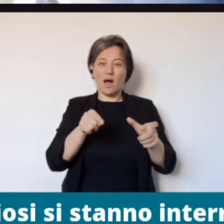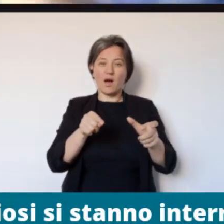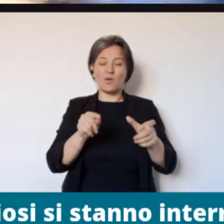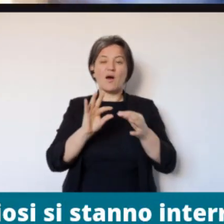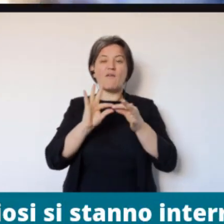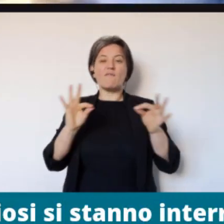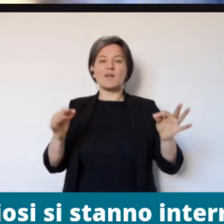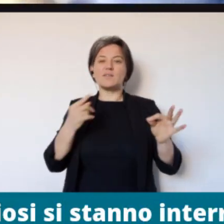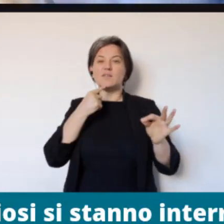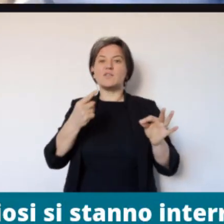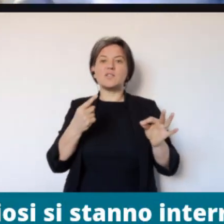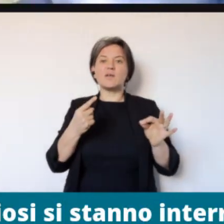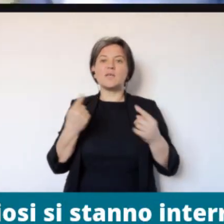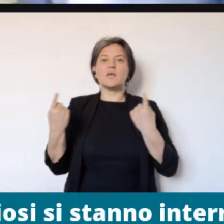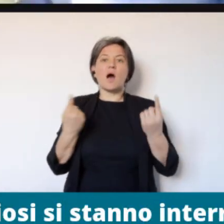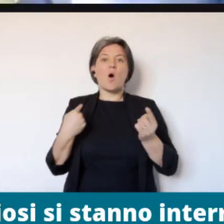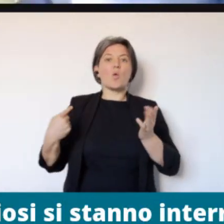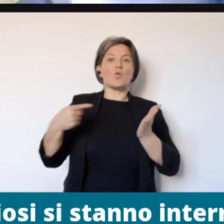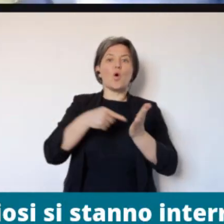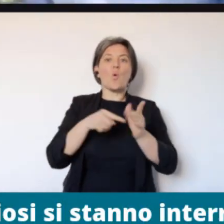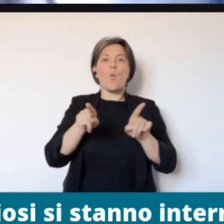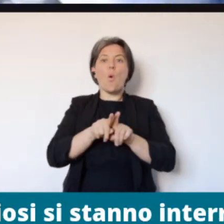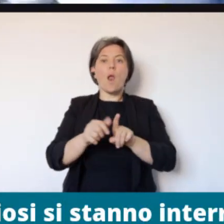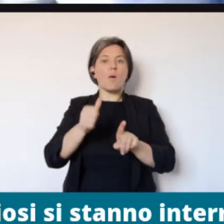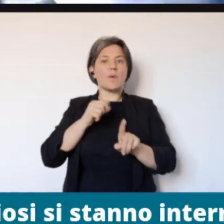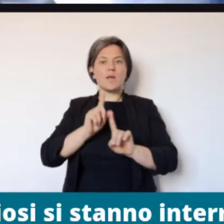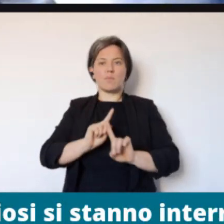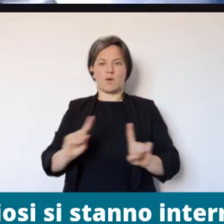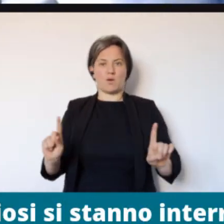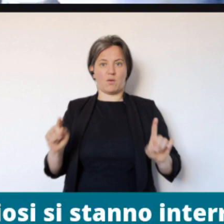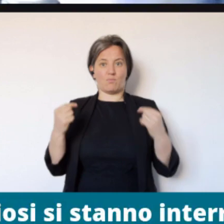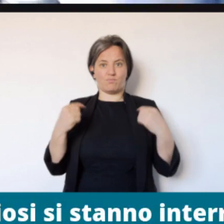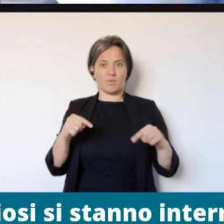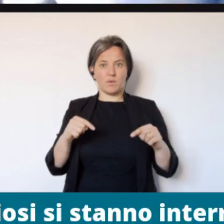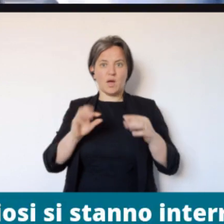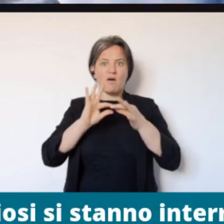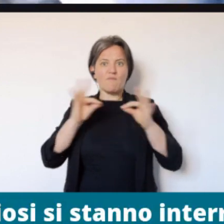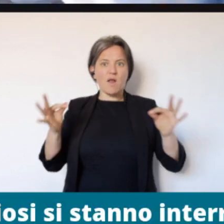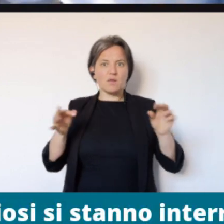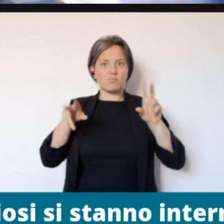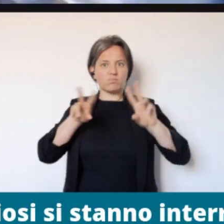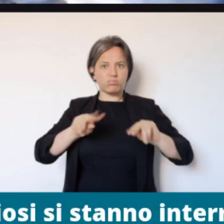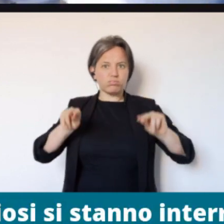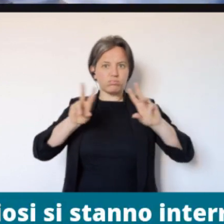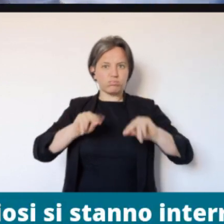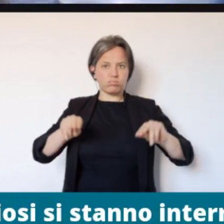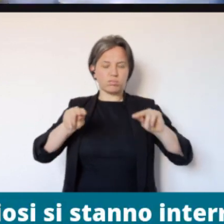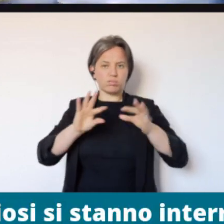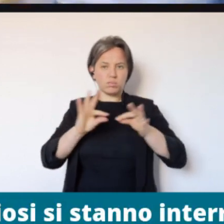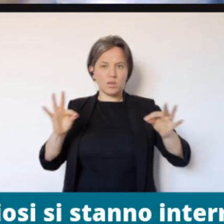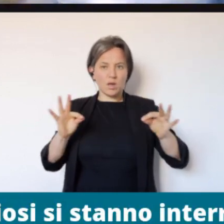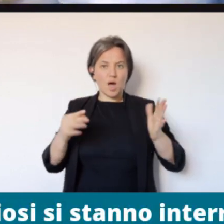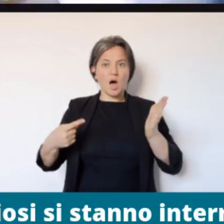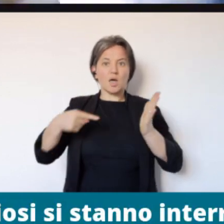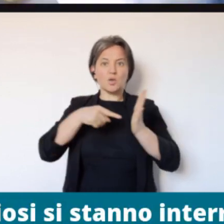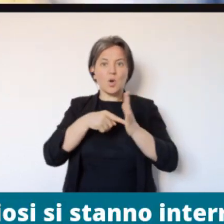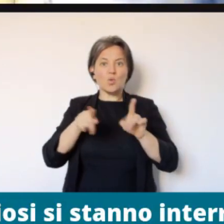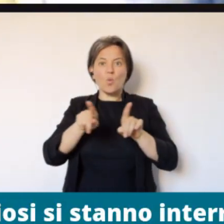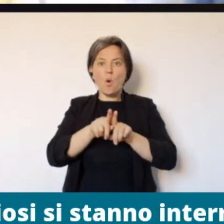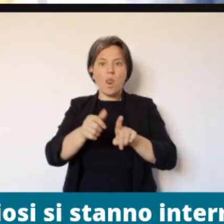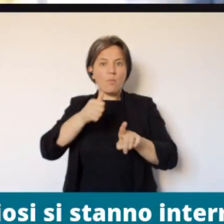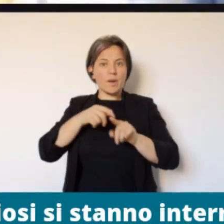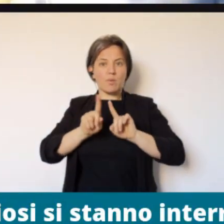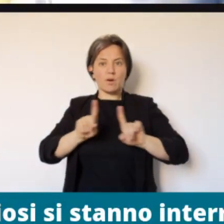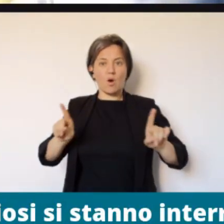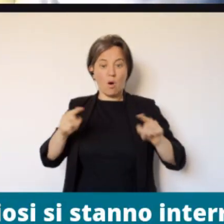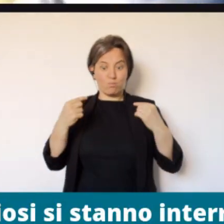era niente sarà come prima. Tante volte ci veniva ripetuta questo niente sarà come prima, ce lo